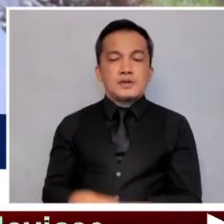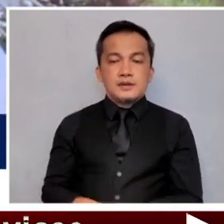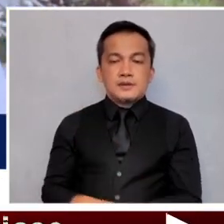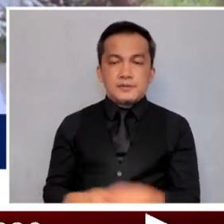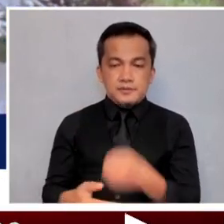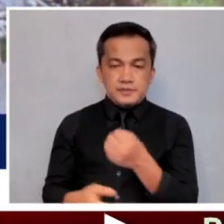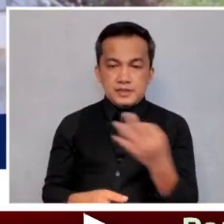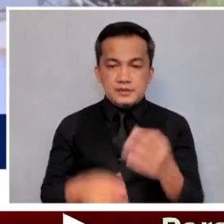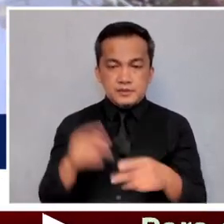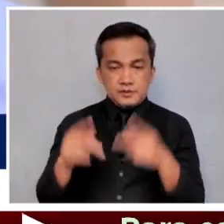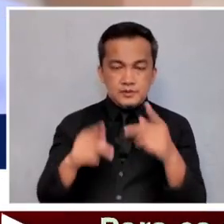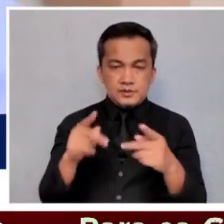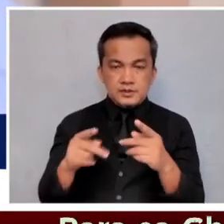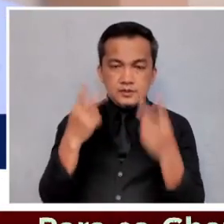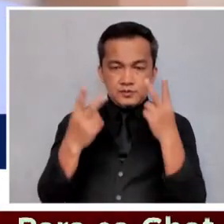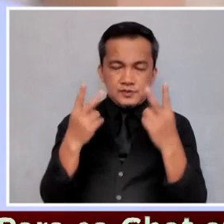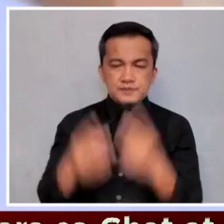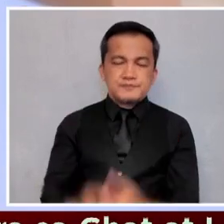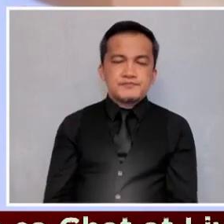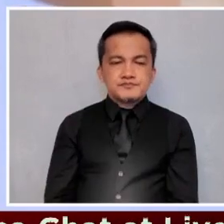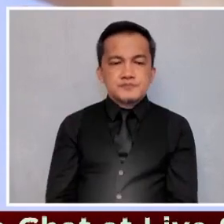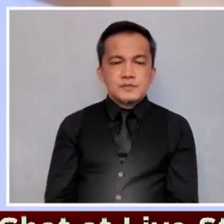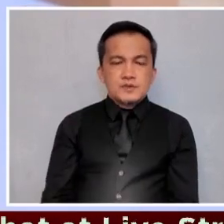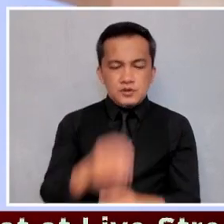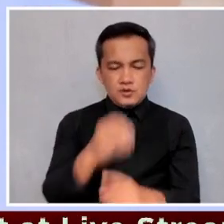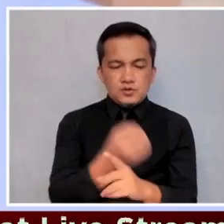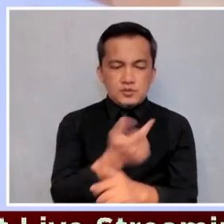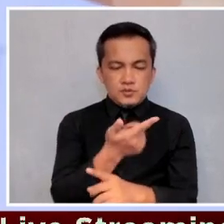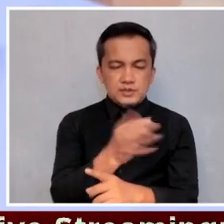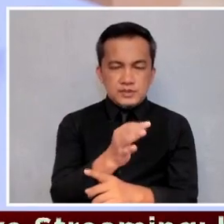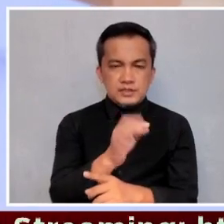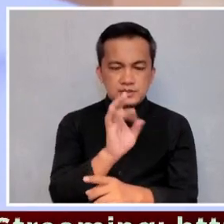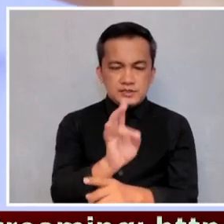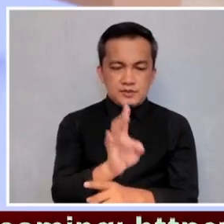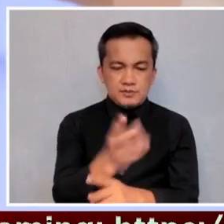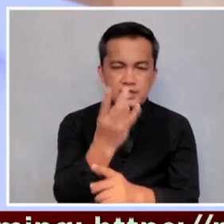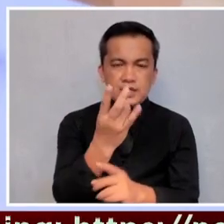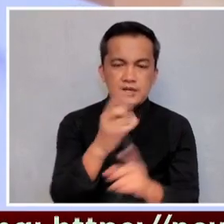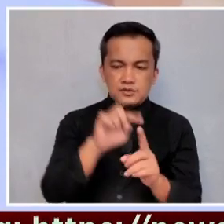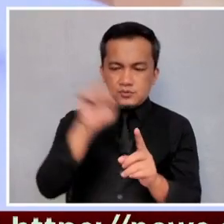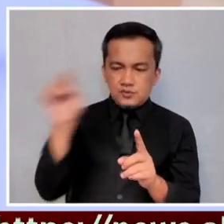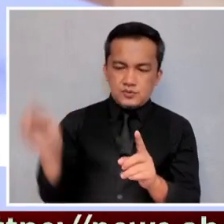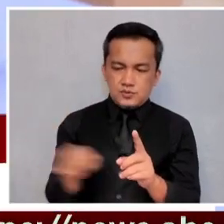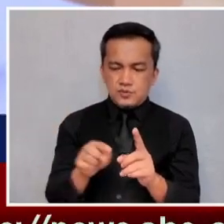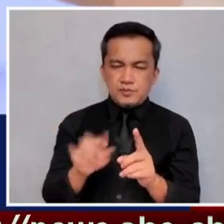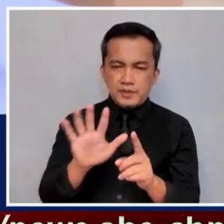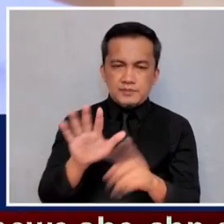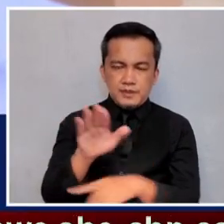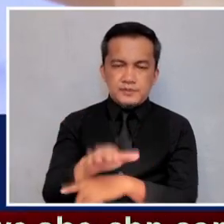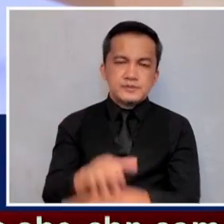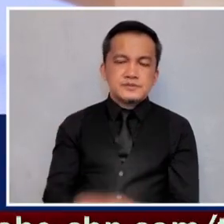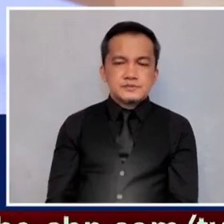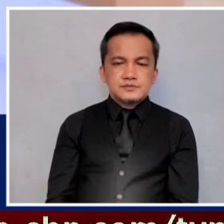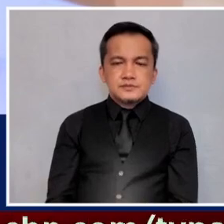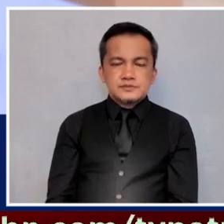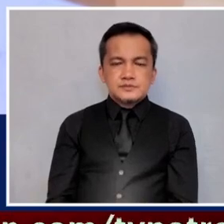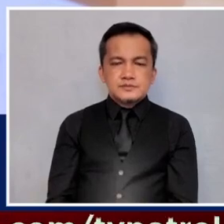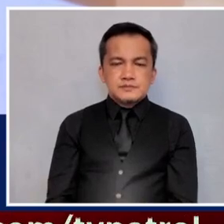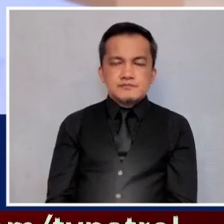ng mga tao na bumibisita. October 29, 7:00 ng umaga hanggang 5:00 ng hapon. Sabalit